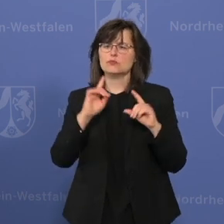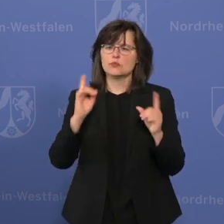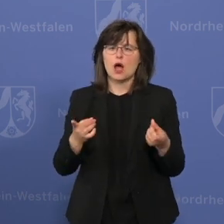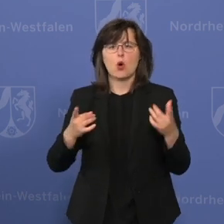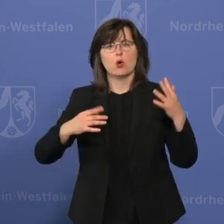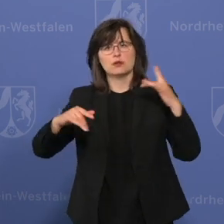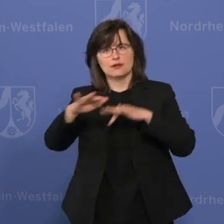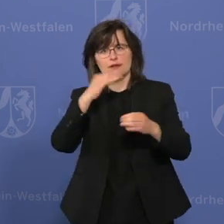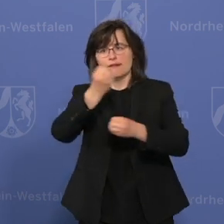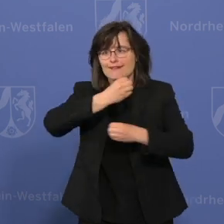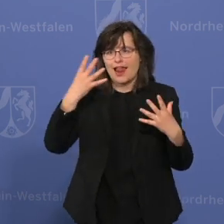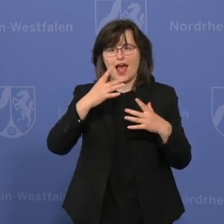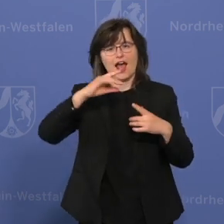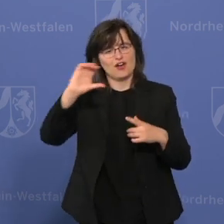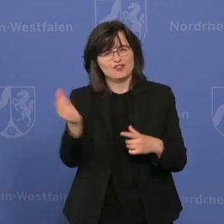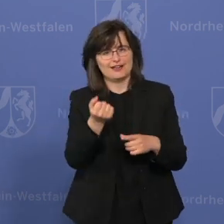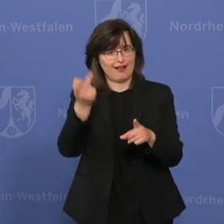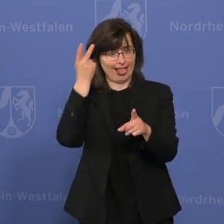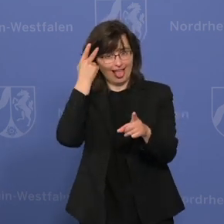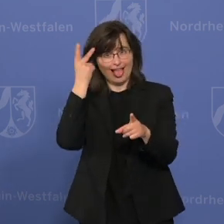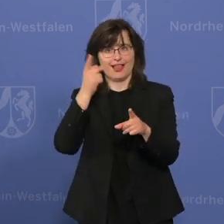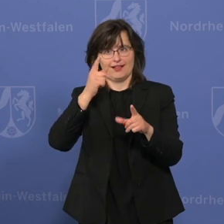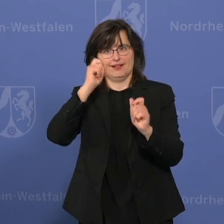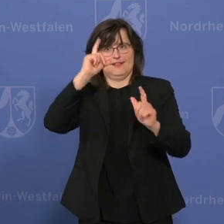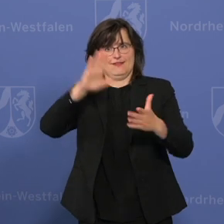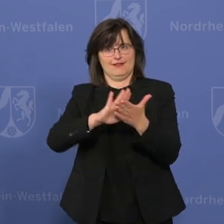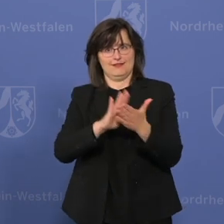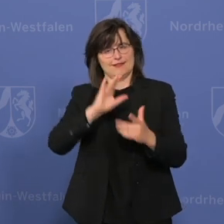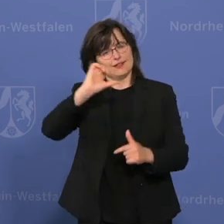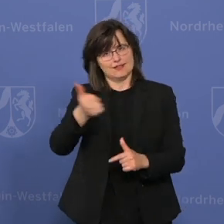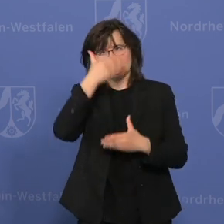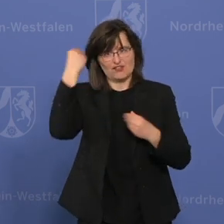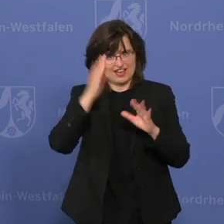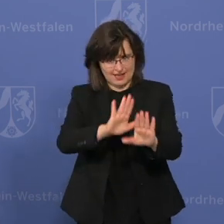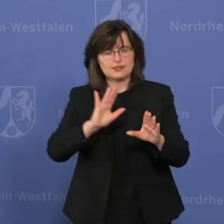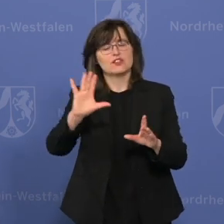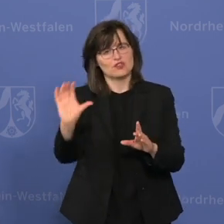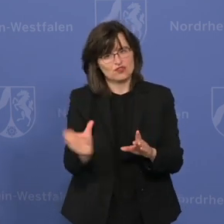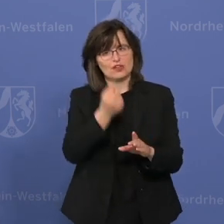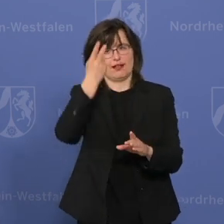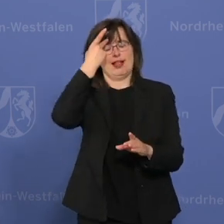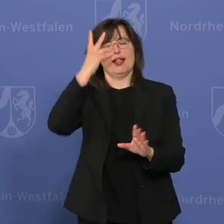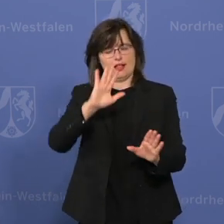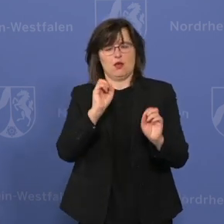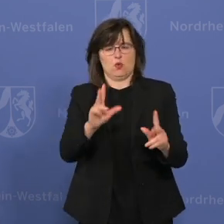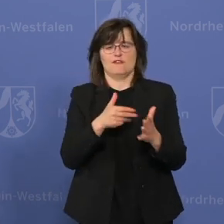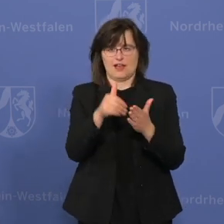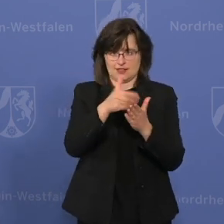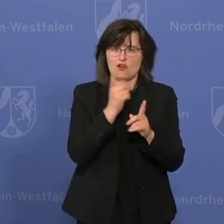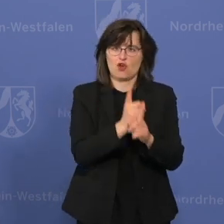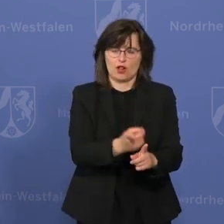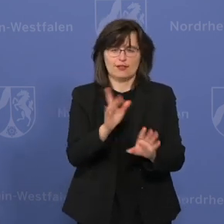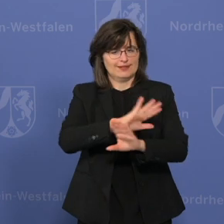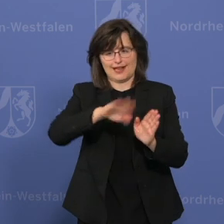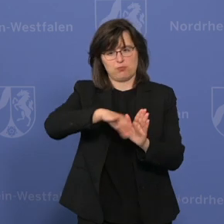wieder appellieren, dass das auch durchgehalten wird. Aber ich bin da eigentlich ganz optimistisch, dass die Menschen